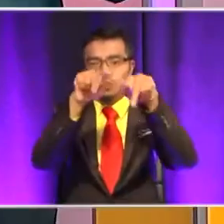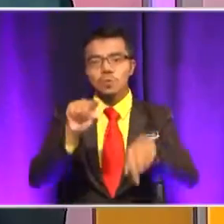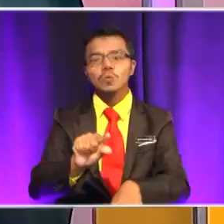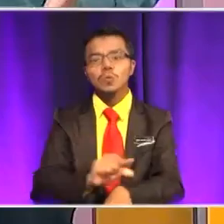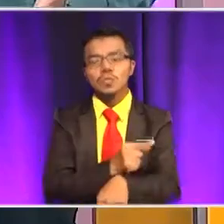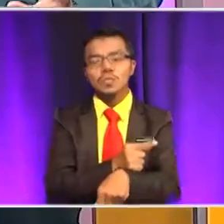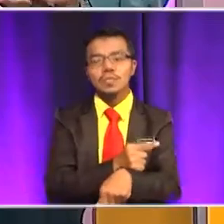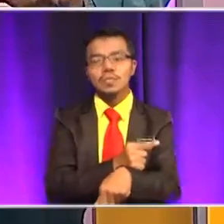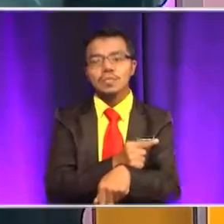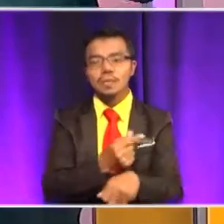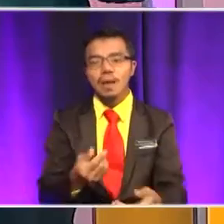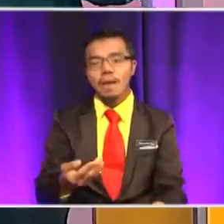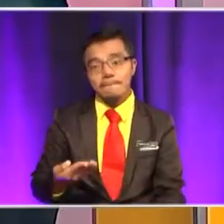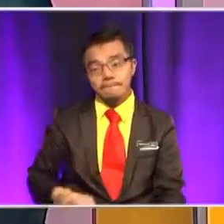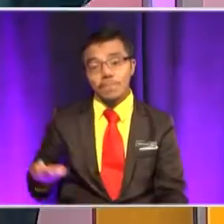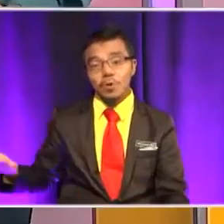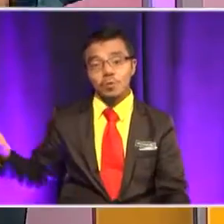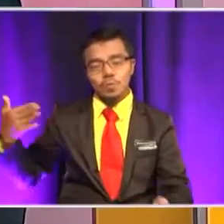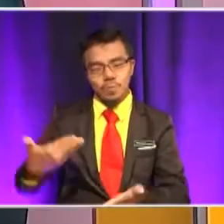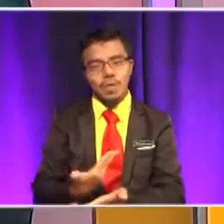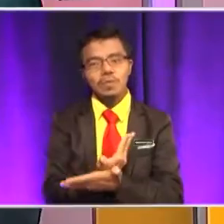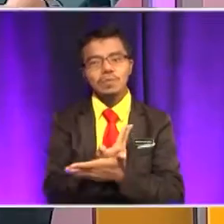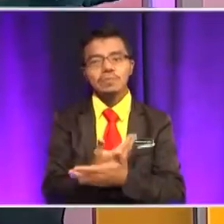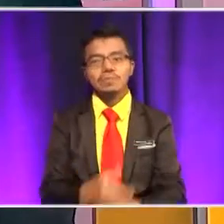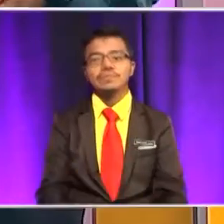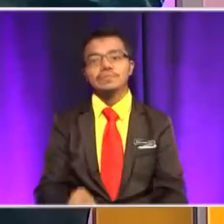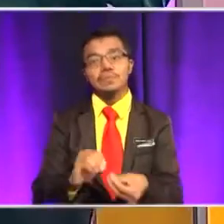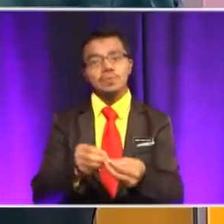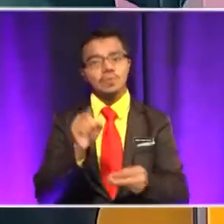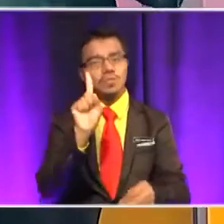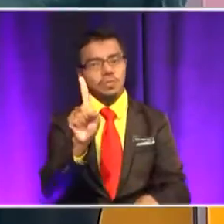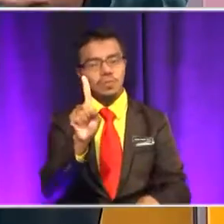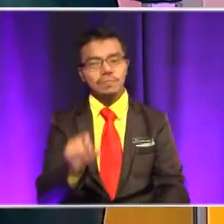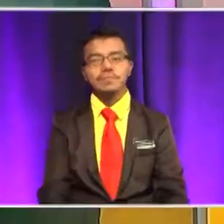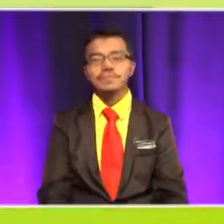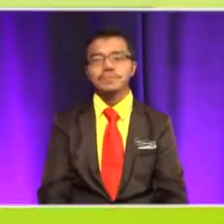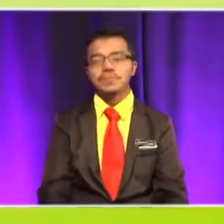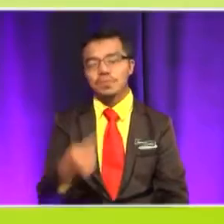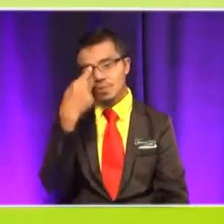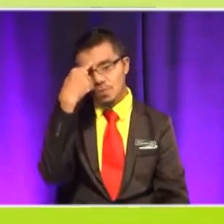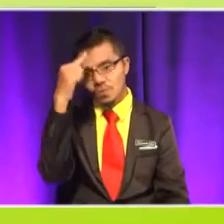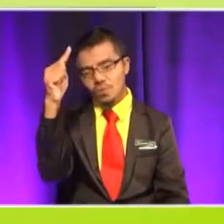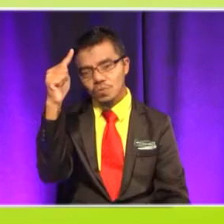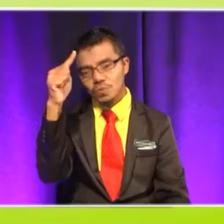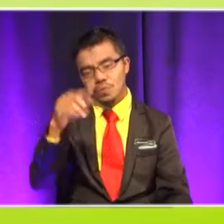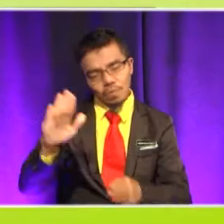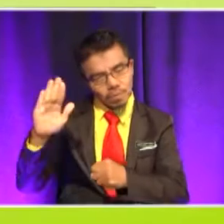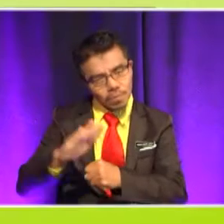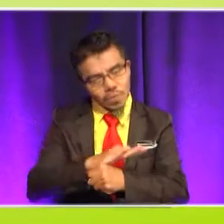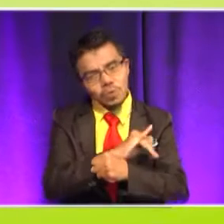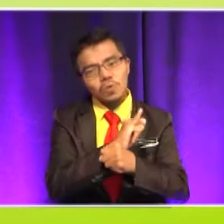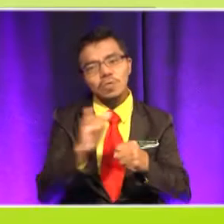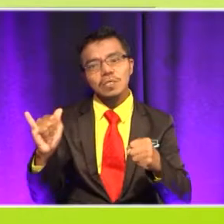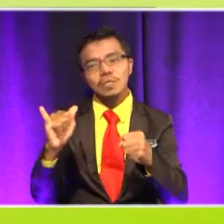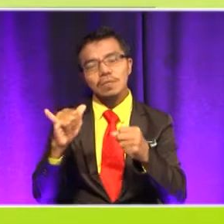asas ini ada tiga event jadi secara rasa ada tiga Yang pertama adalah untuk memenuhi keperluan pengguna atau keperluan